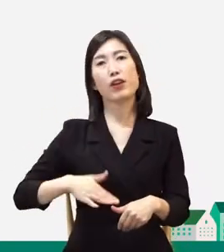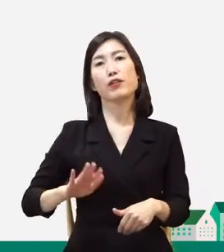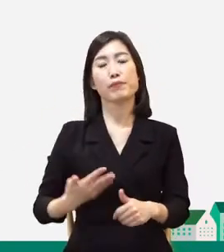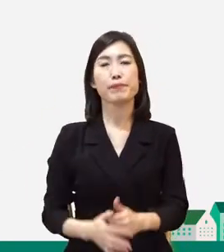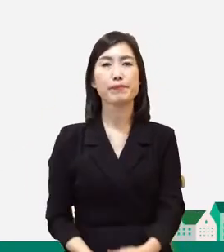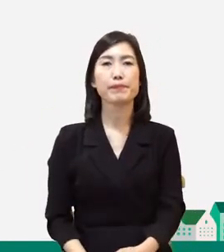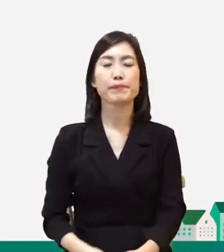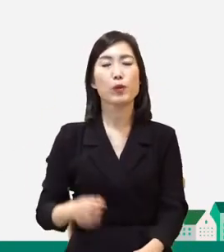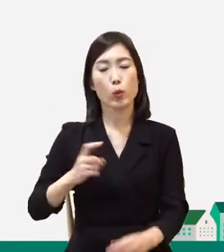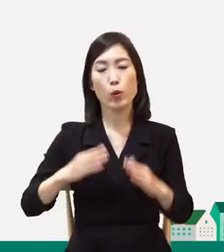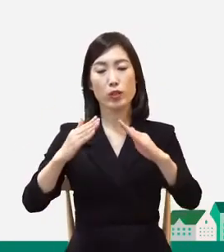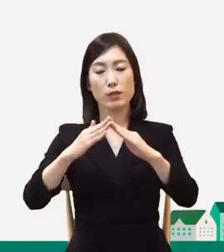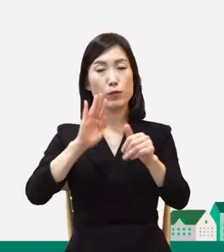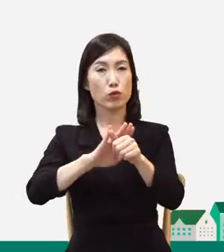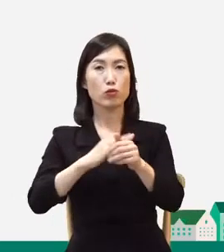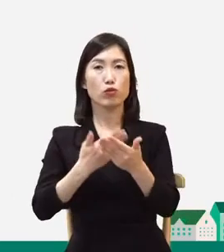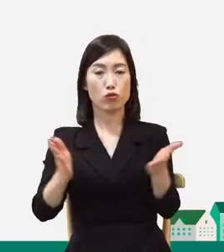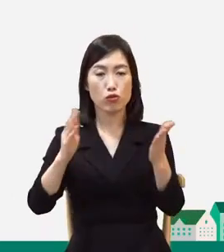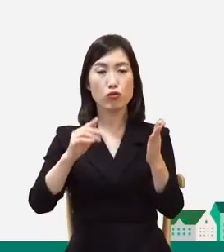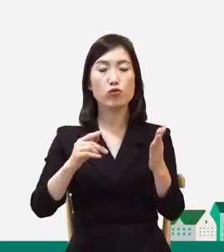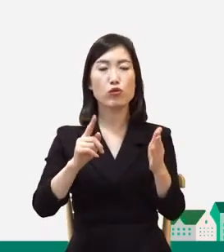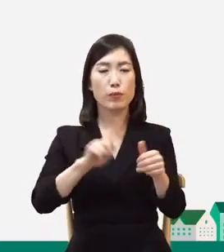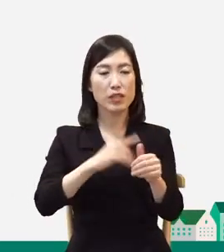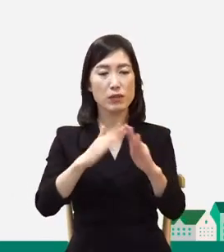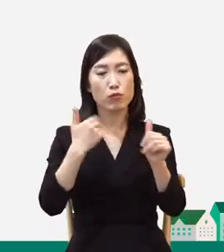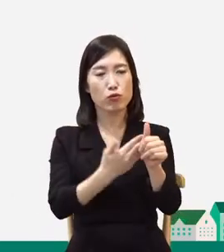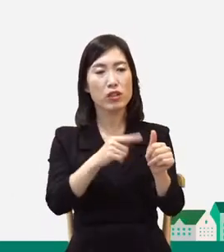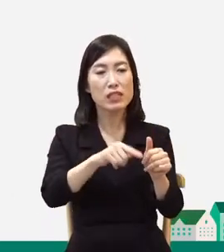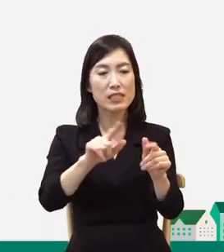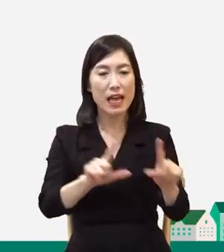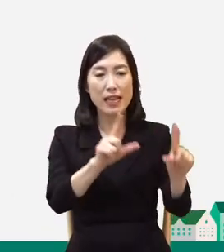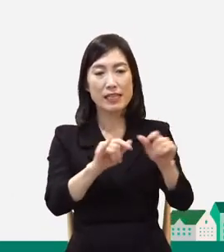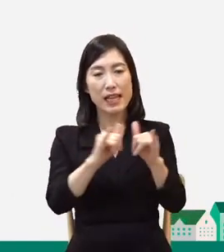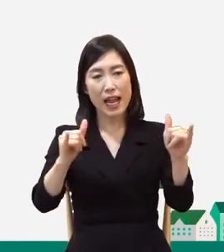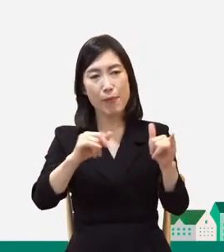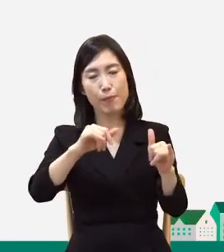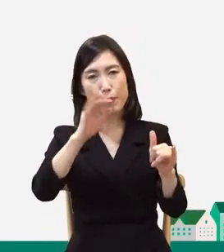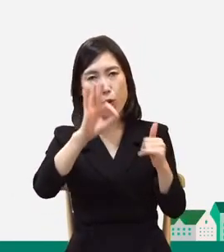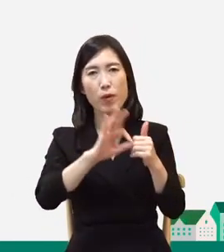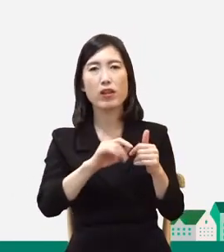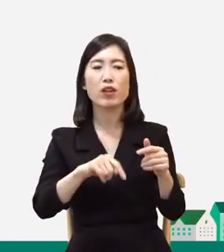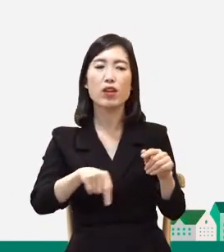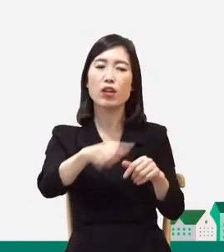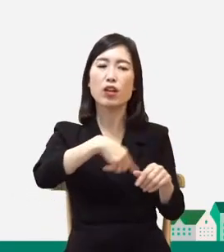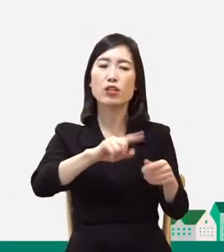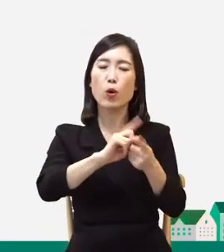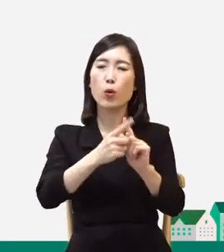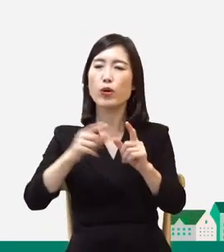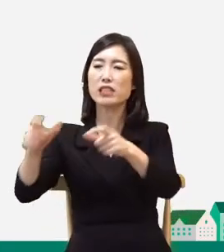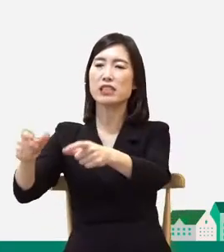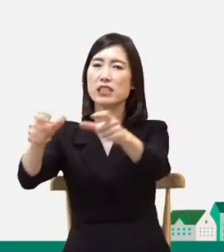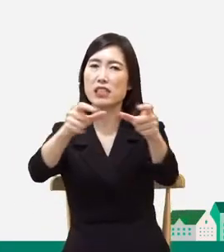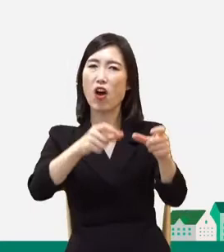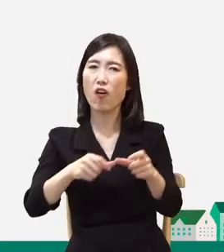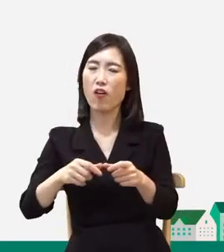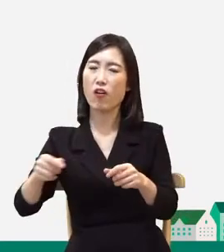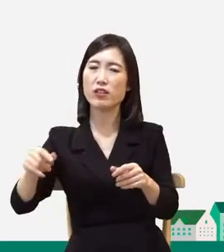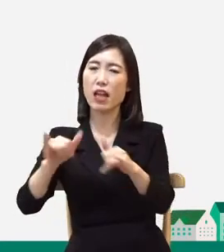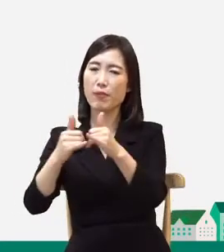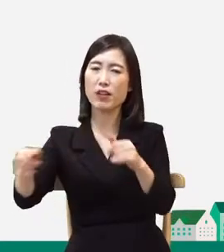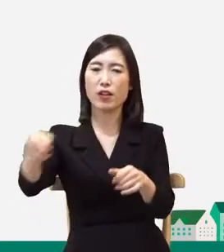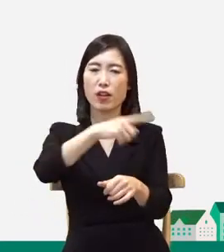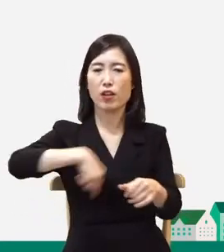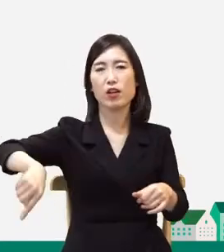그리고 지원주택 입주민들의 삶을 좀 돌아보면 지역 주민들과 함께 어우러진다기보다는 장애인 이용기관